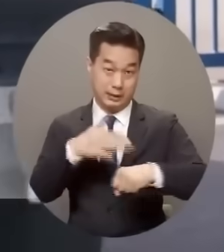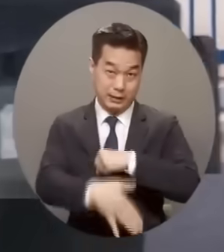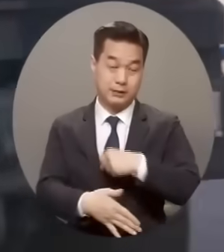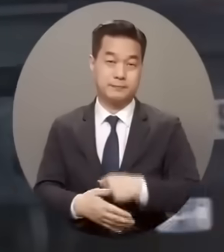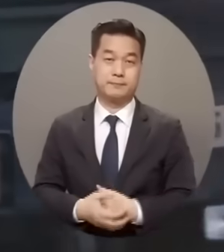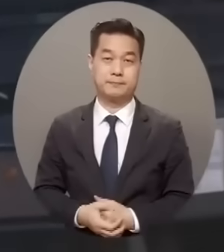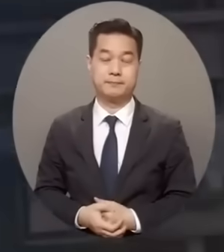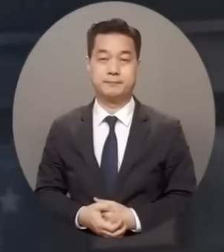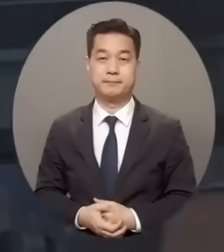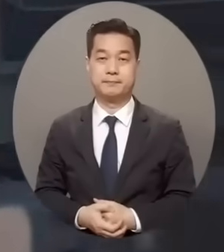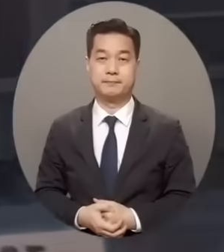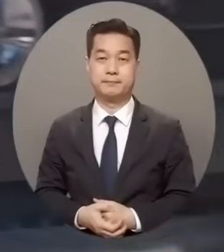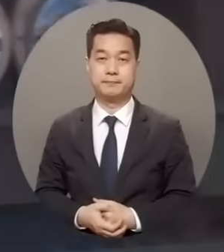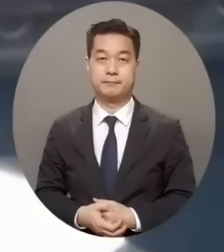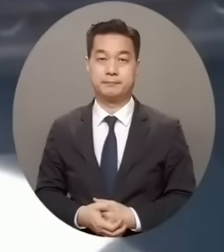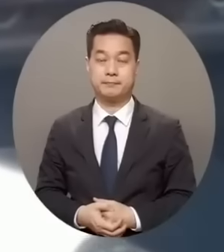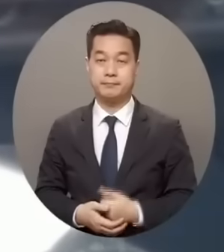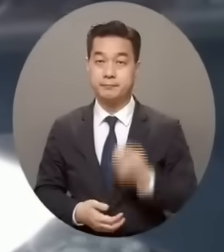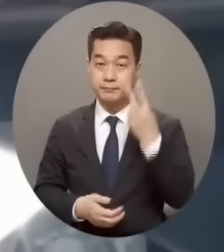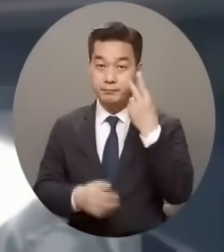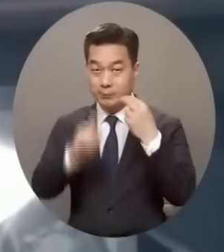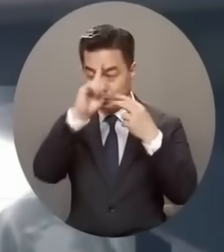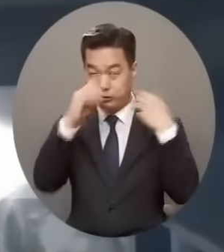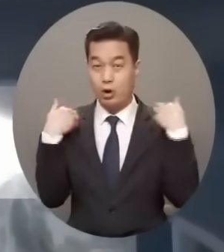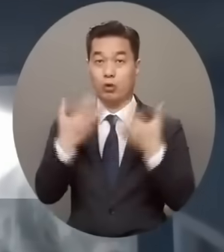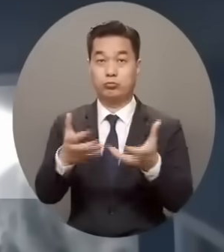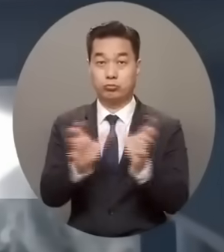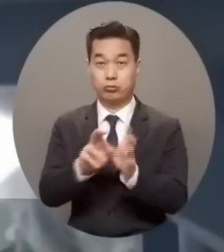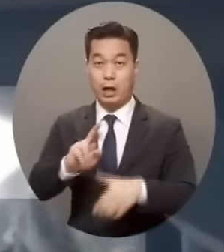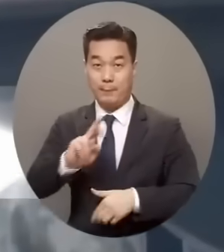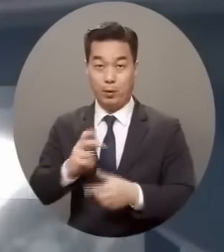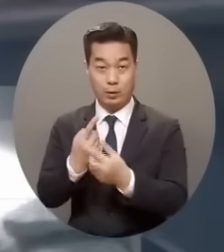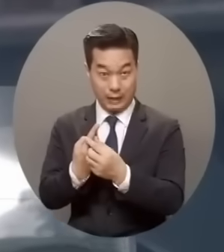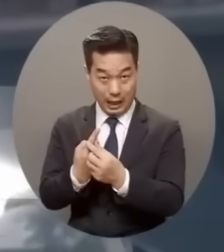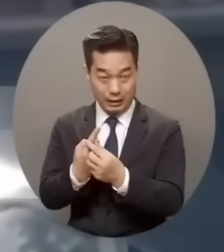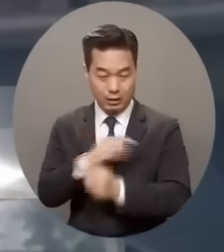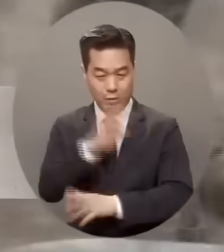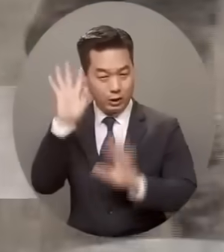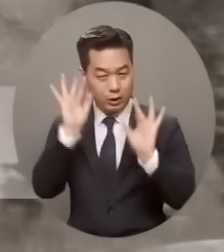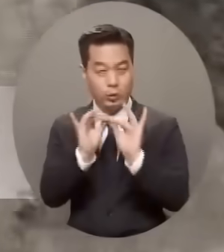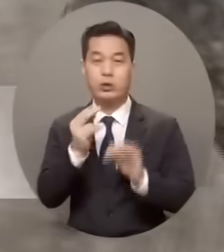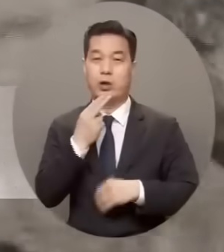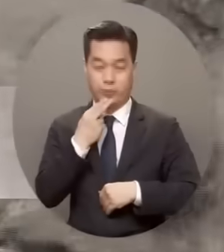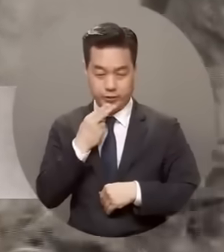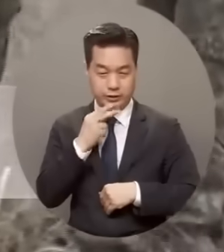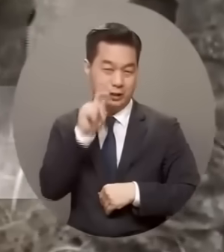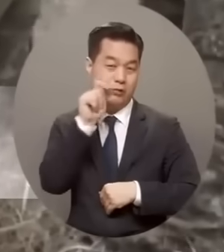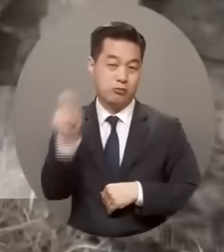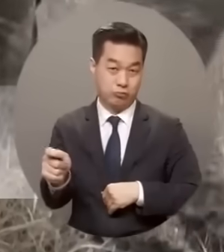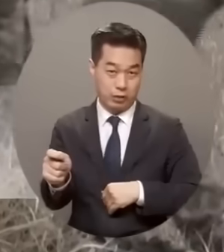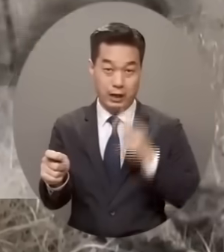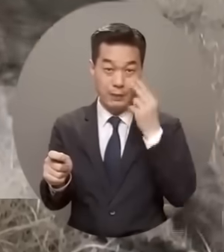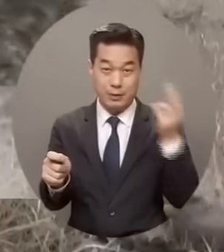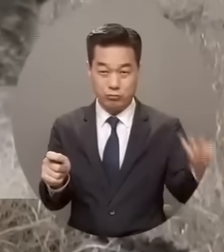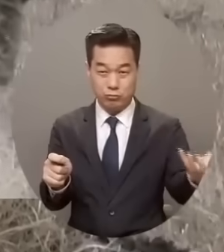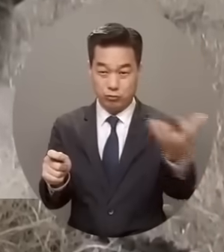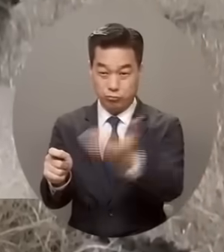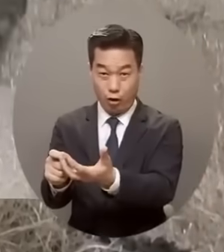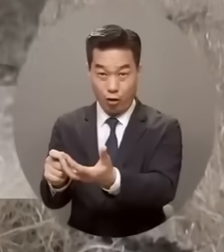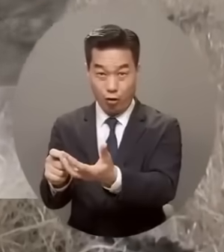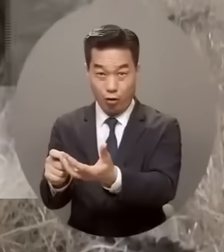전해졌습니다. 미국 정부가 빌려간 포탄을 우리 동의 없이 우크라이나에 제공할 경우